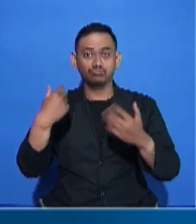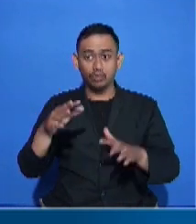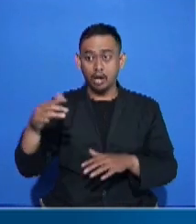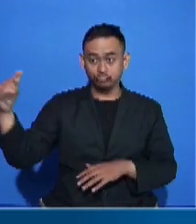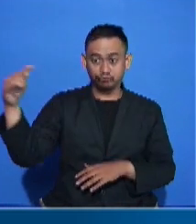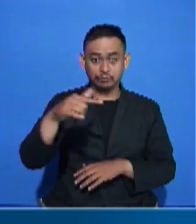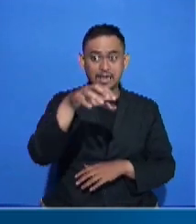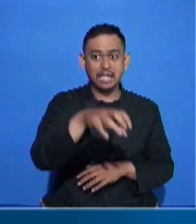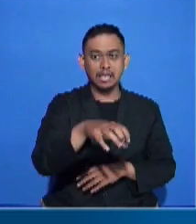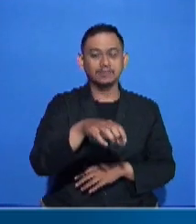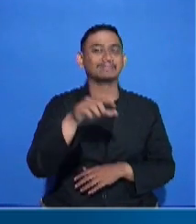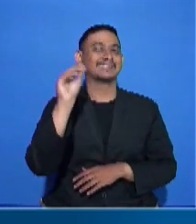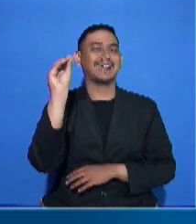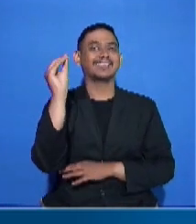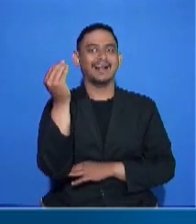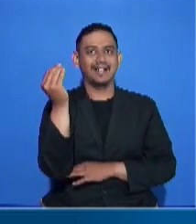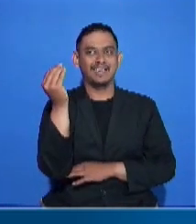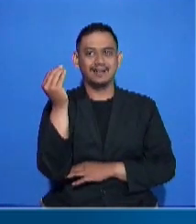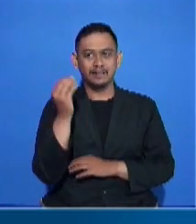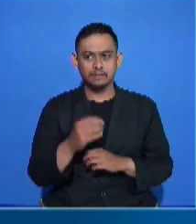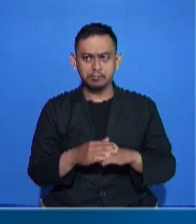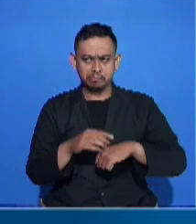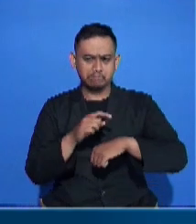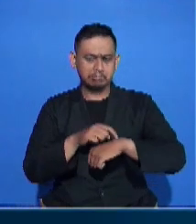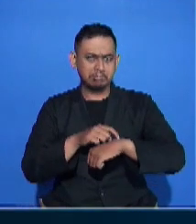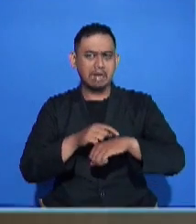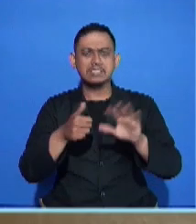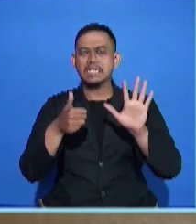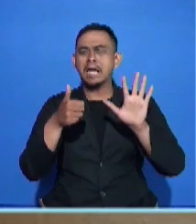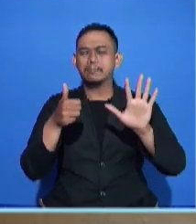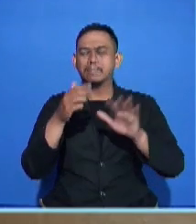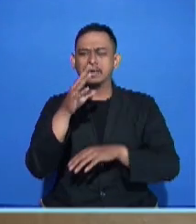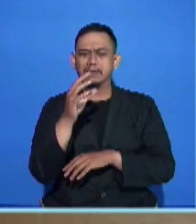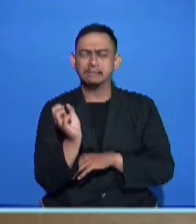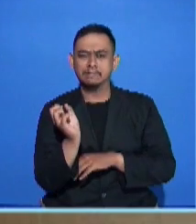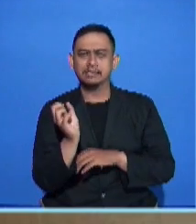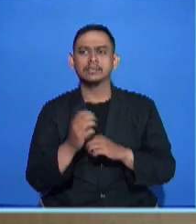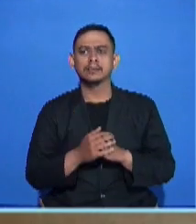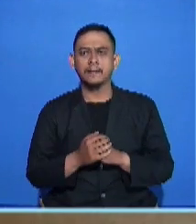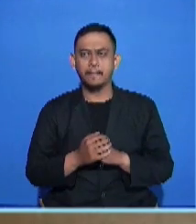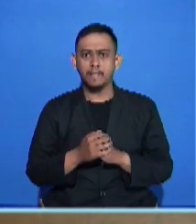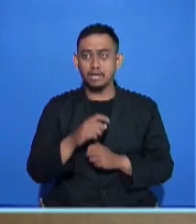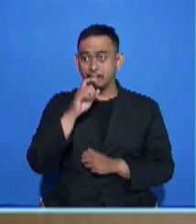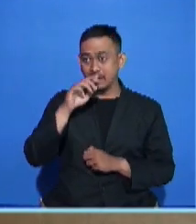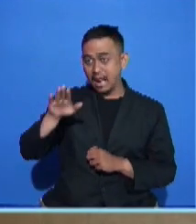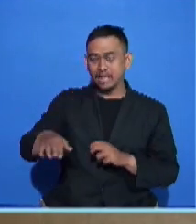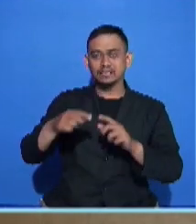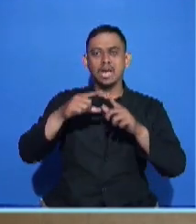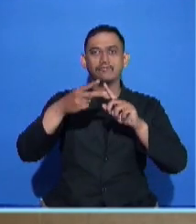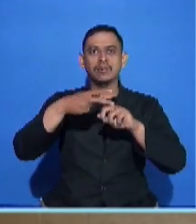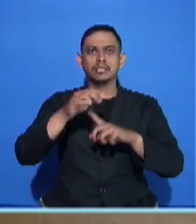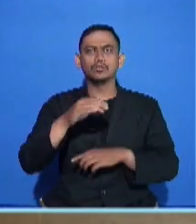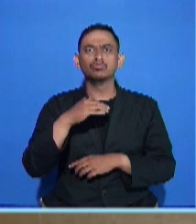16 Februari 2023 jam 18 adik dari bapak Raffi menunggu di pintu kedatangan